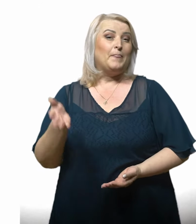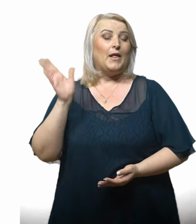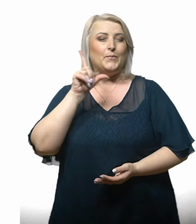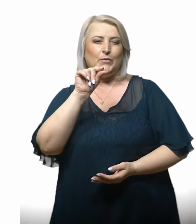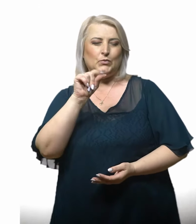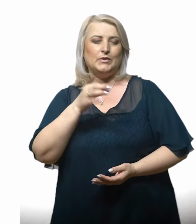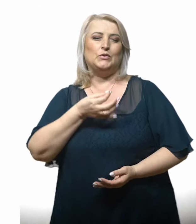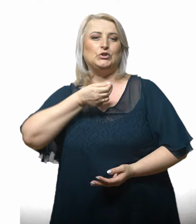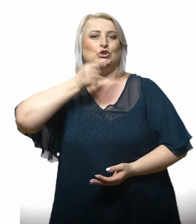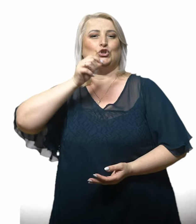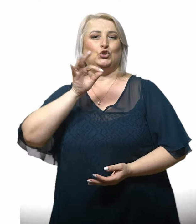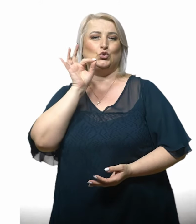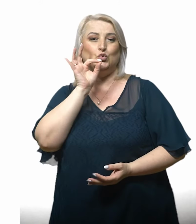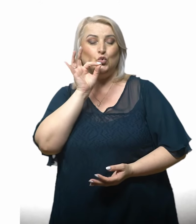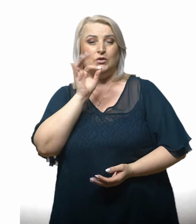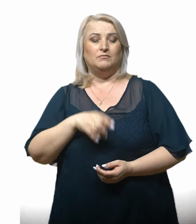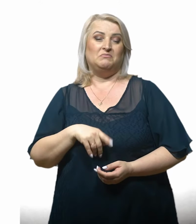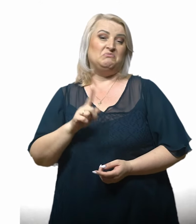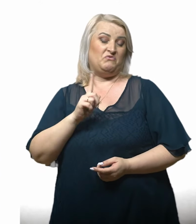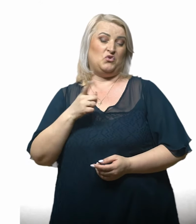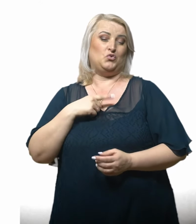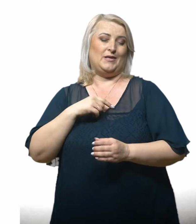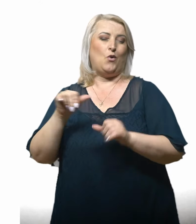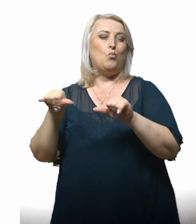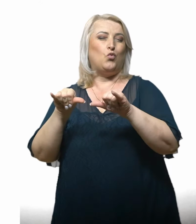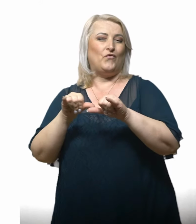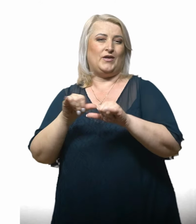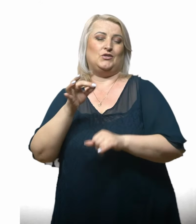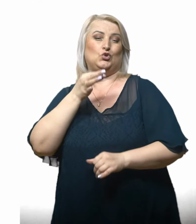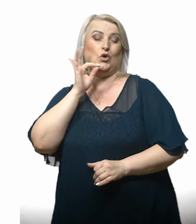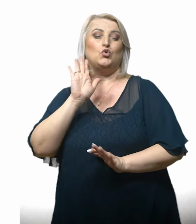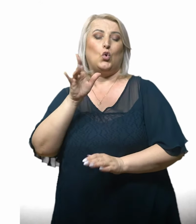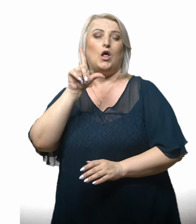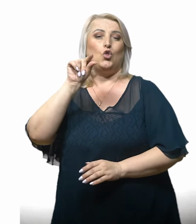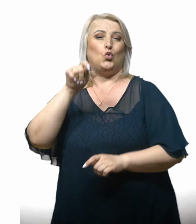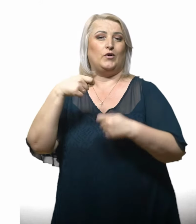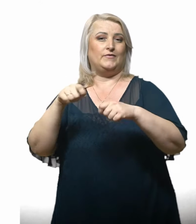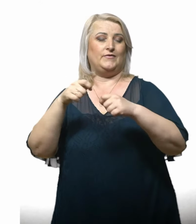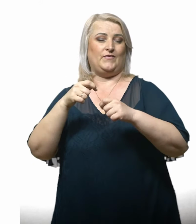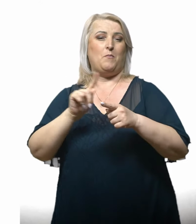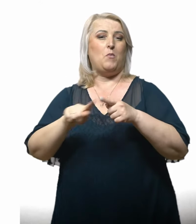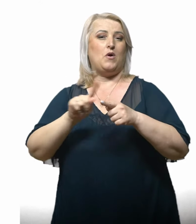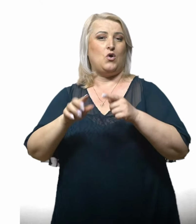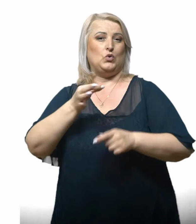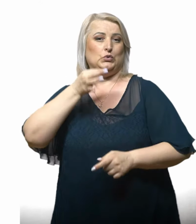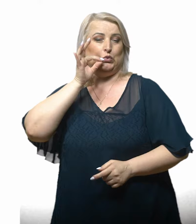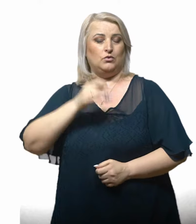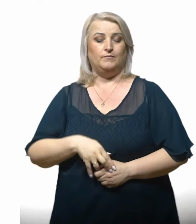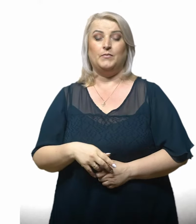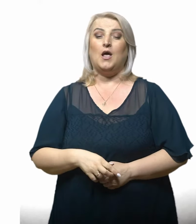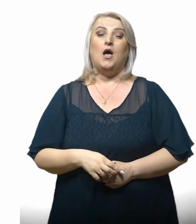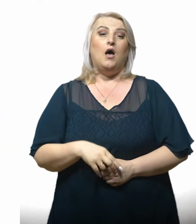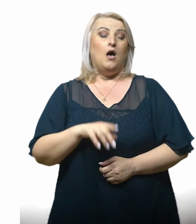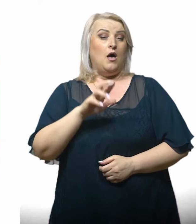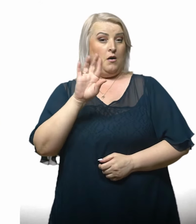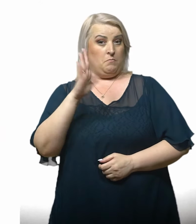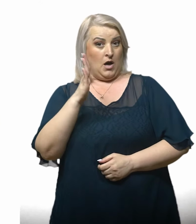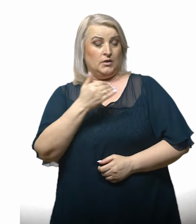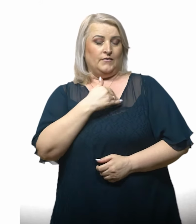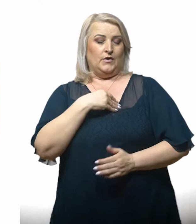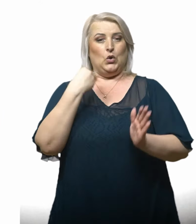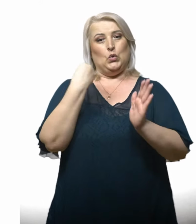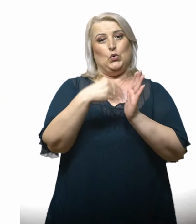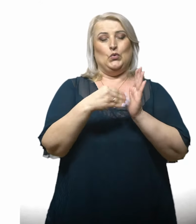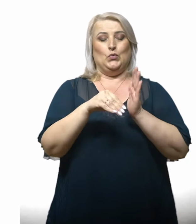lua un suc, deoarece la bufetul școlar doar luni se vinde suc de morcov. Marți aș vrea să cumpăr un fluturaș